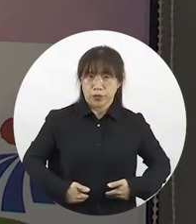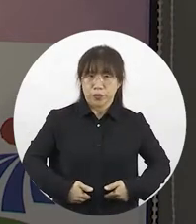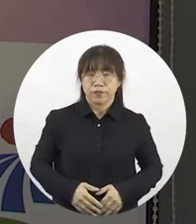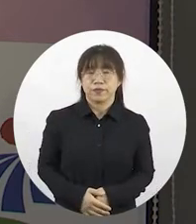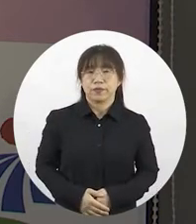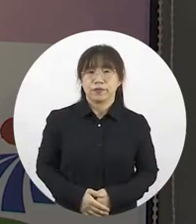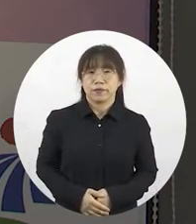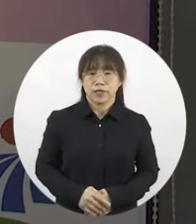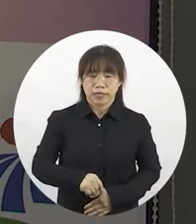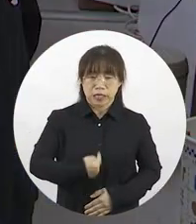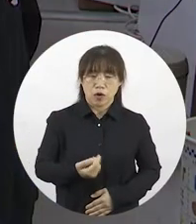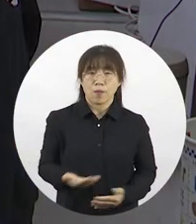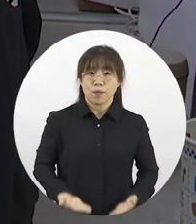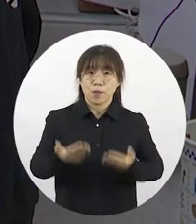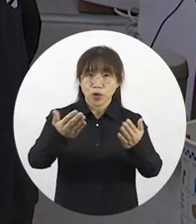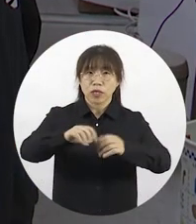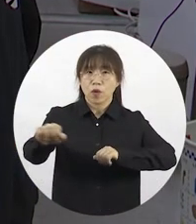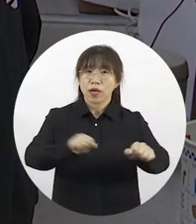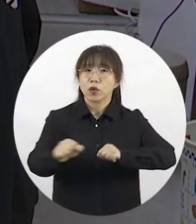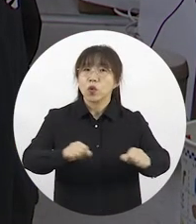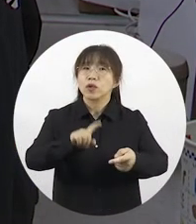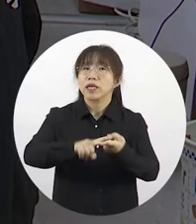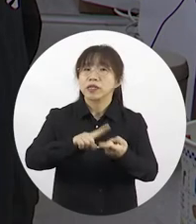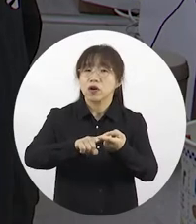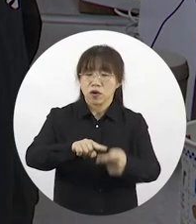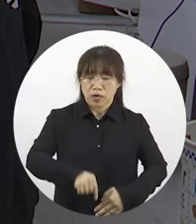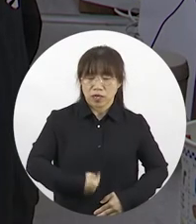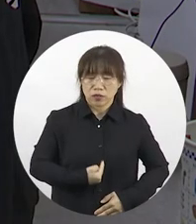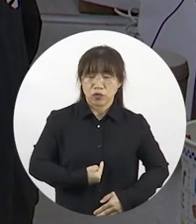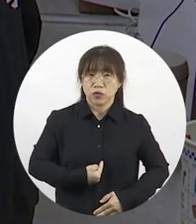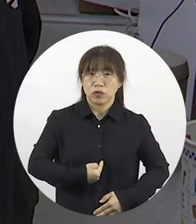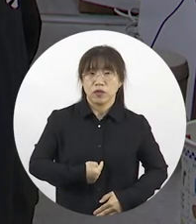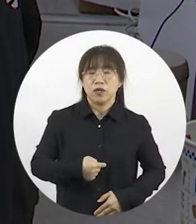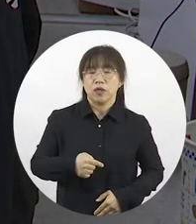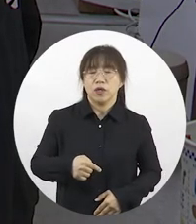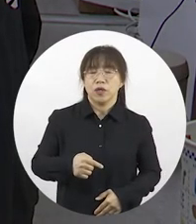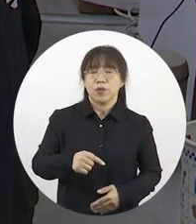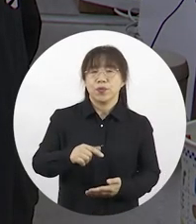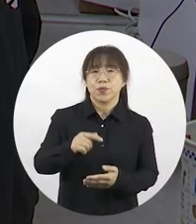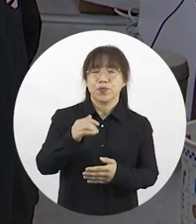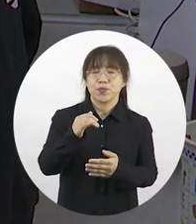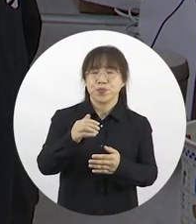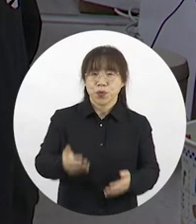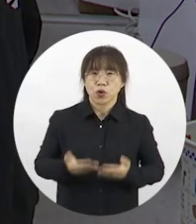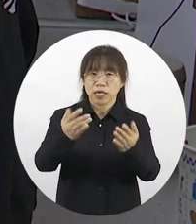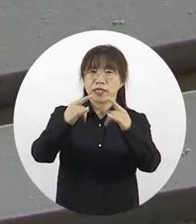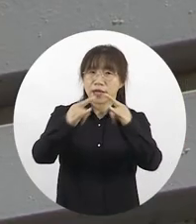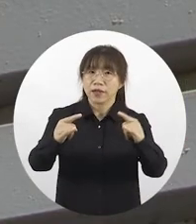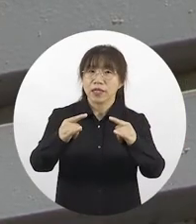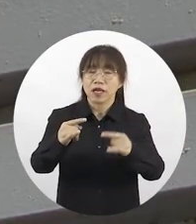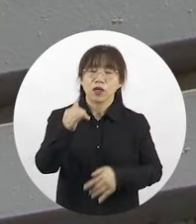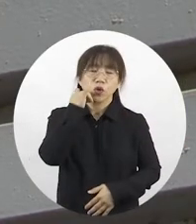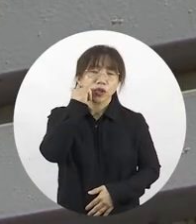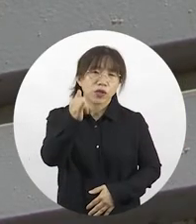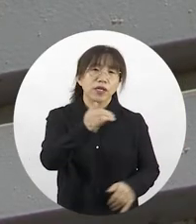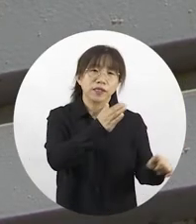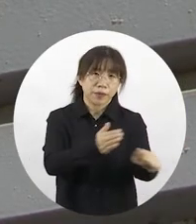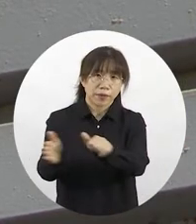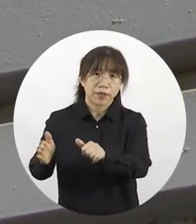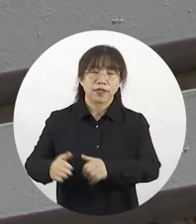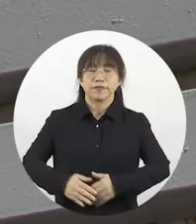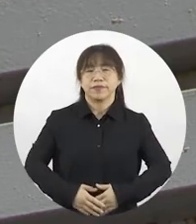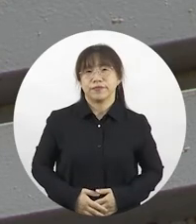봉사활동을 하게 됩니다. 자원봉사 활동가에 대한 자세한 사항은 강서구 자원봉사센터로 문의하면 됩니다.